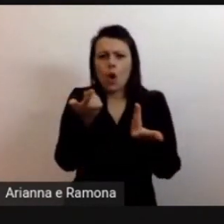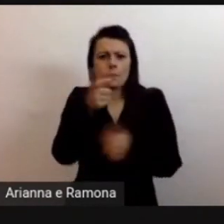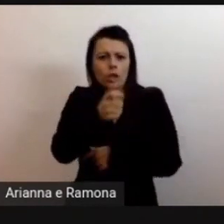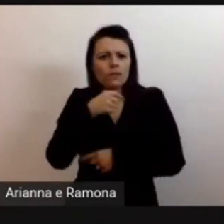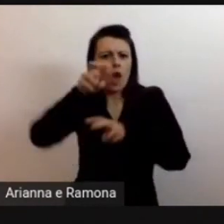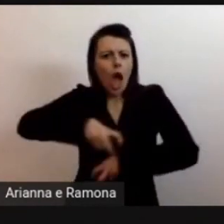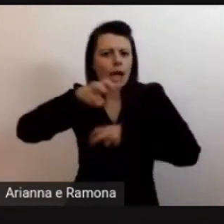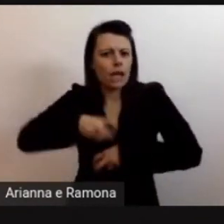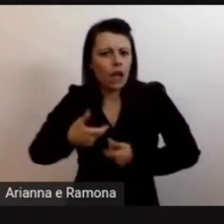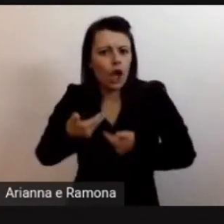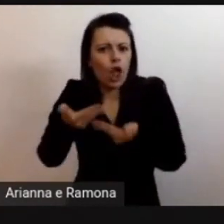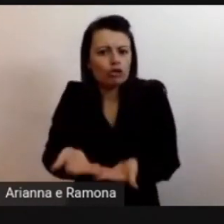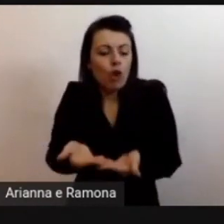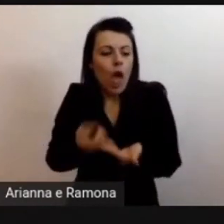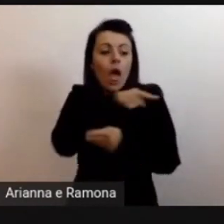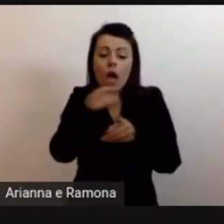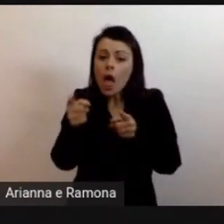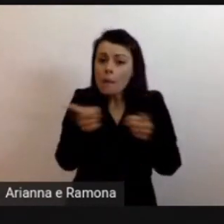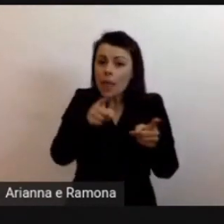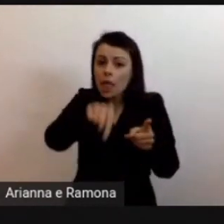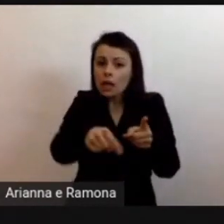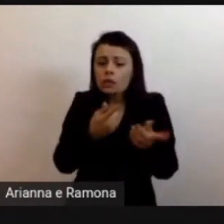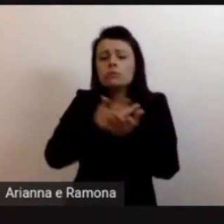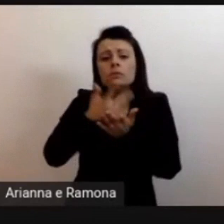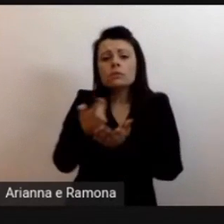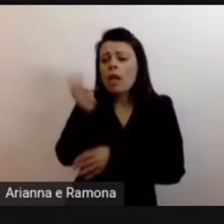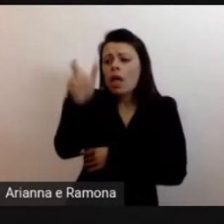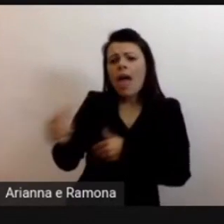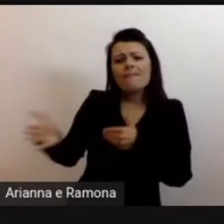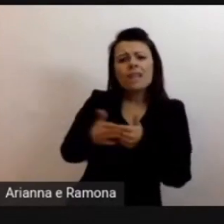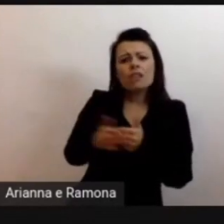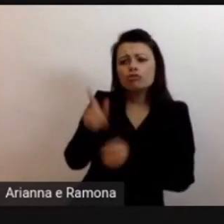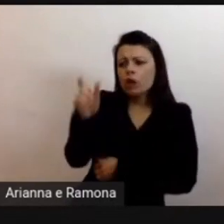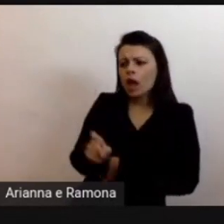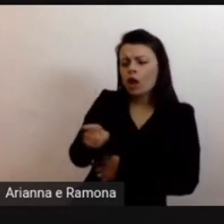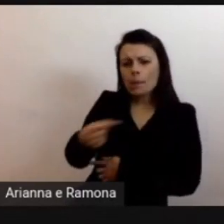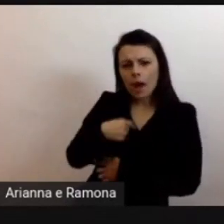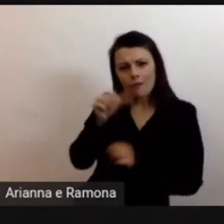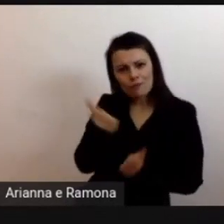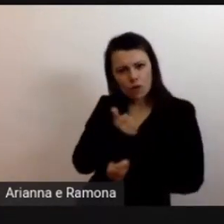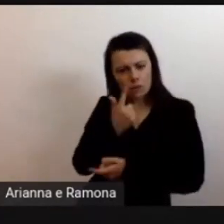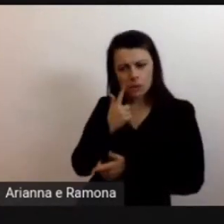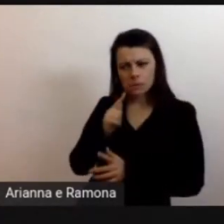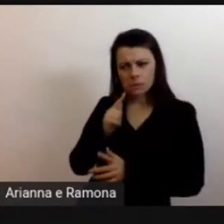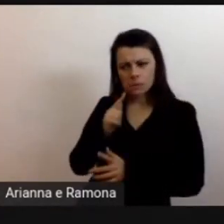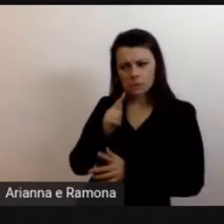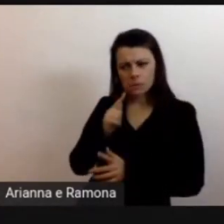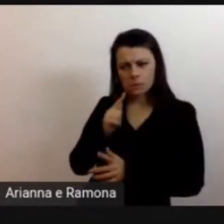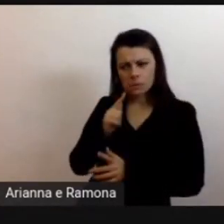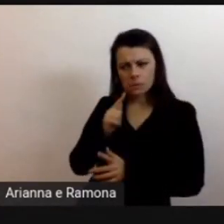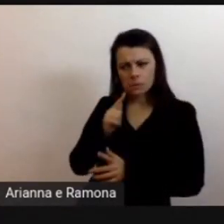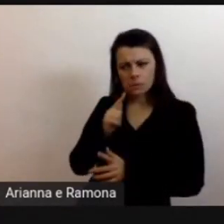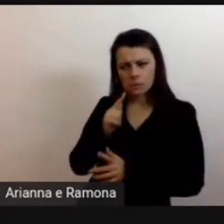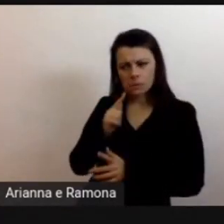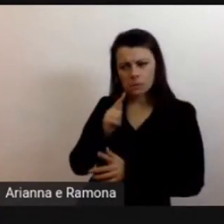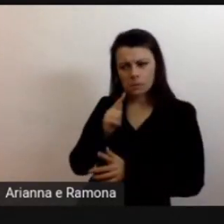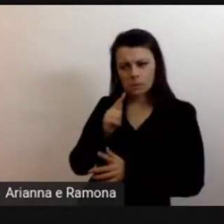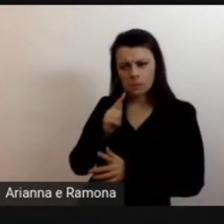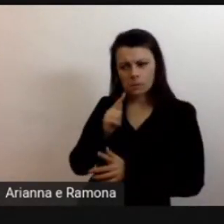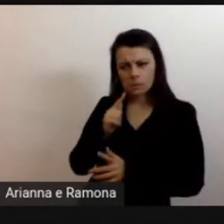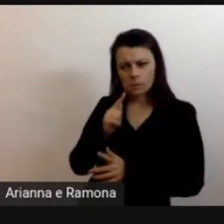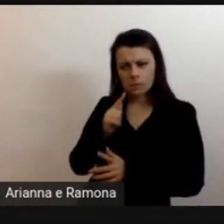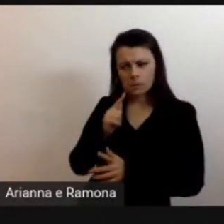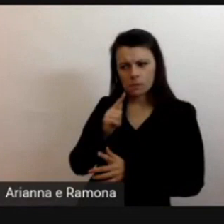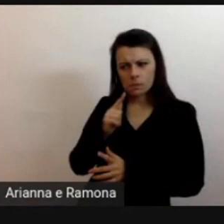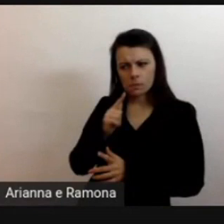parla del vicino no ma ne ha già grandi sospetto del vicino tu fai un favore perché il